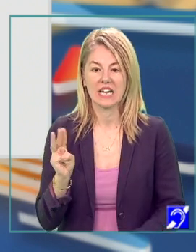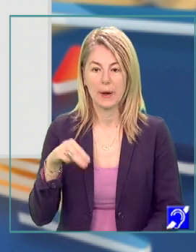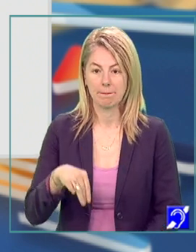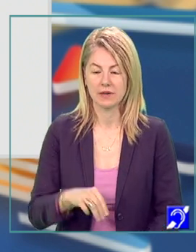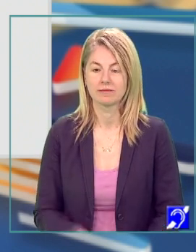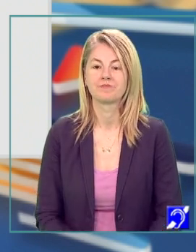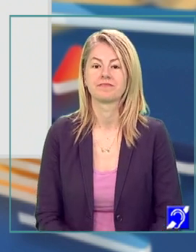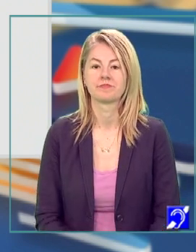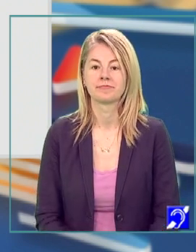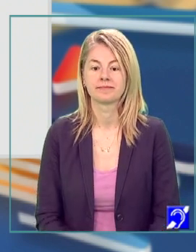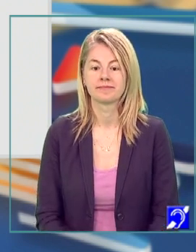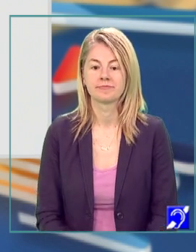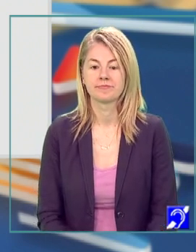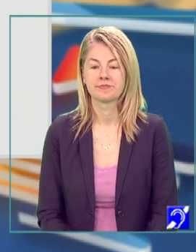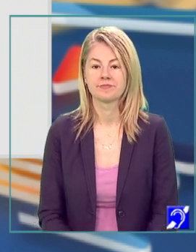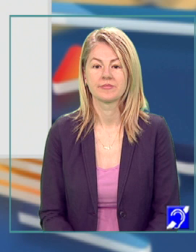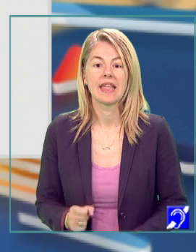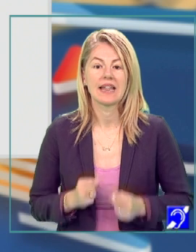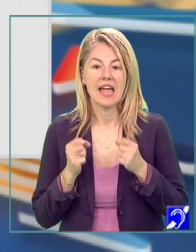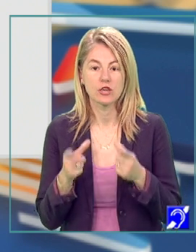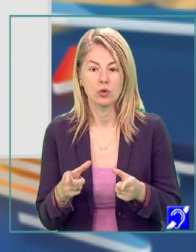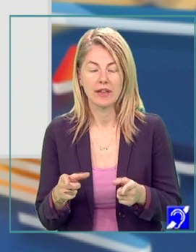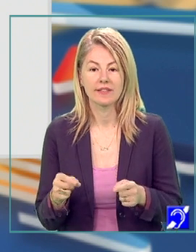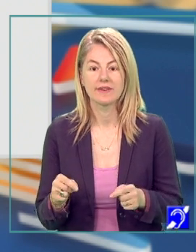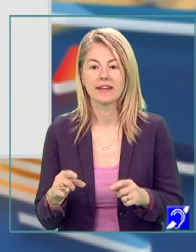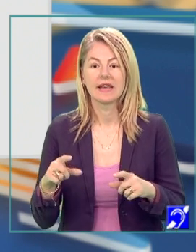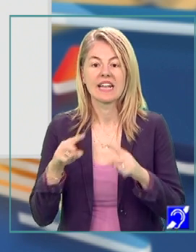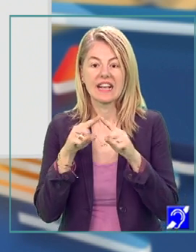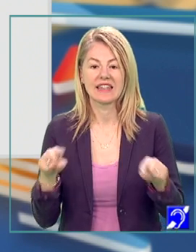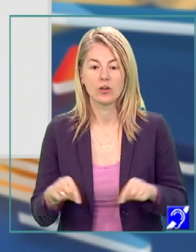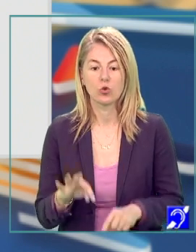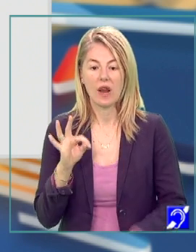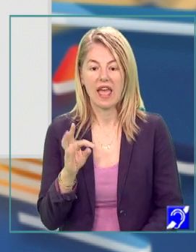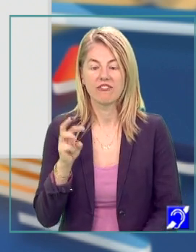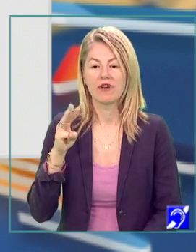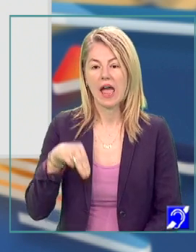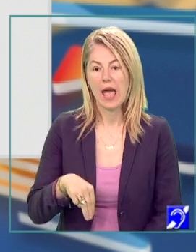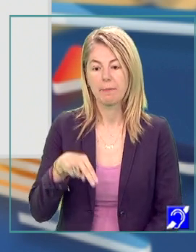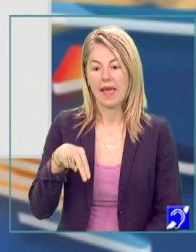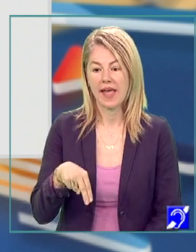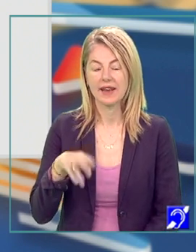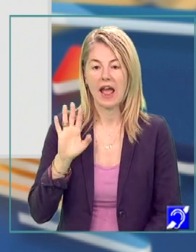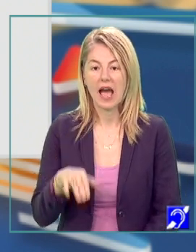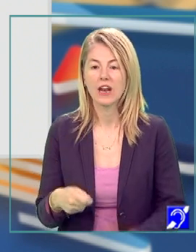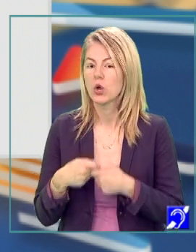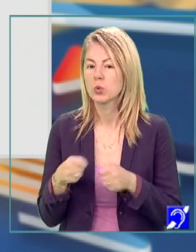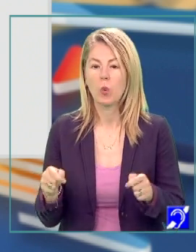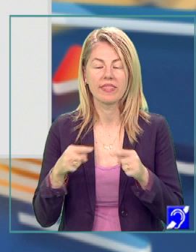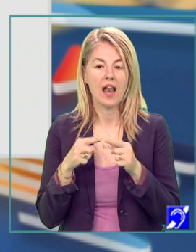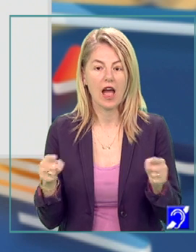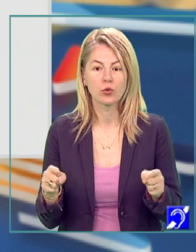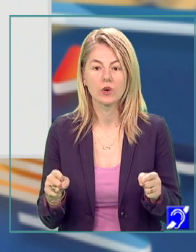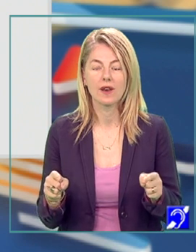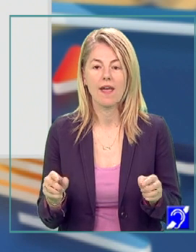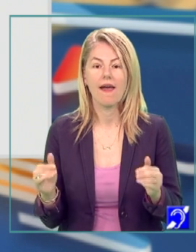cm. Ne-a rezultat că triunghiul FNM are toate laturile